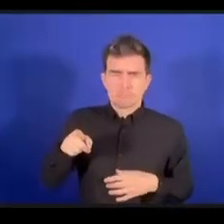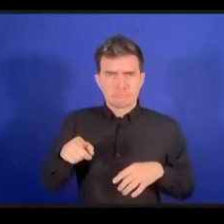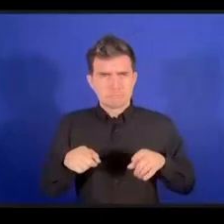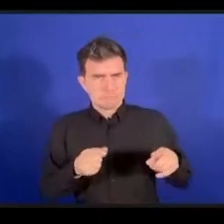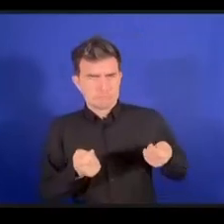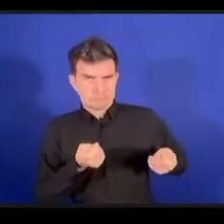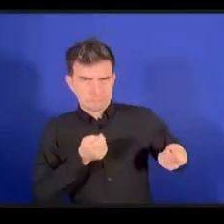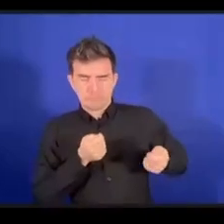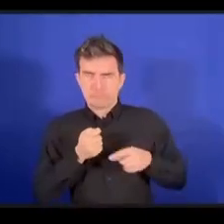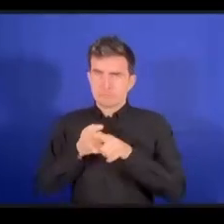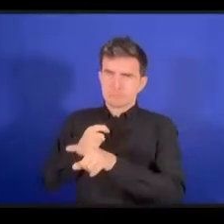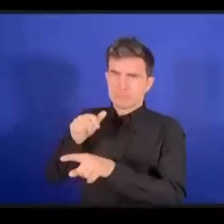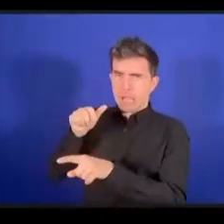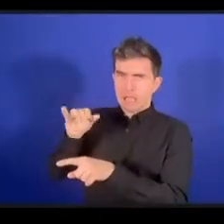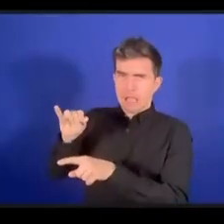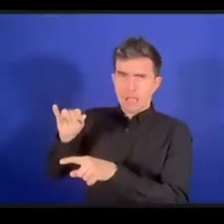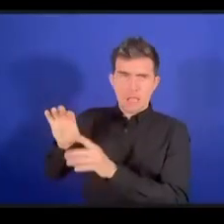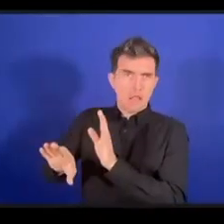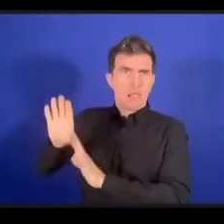人工智能，